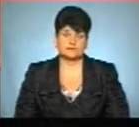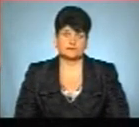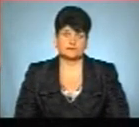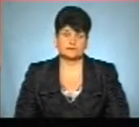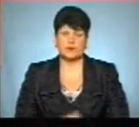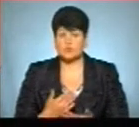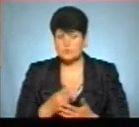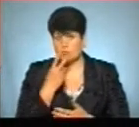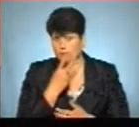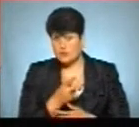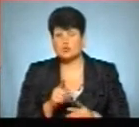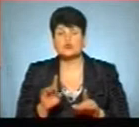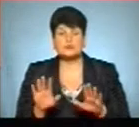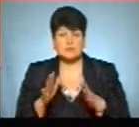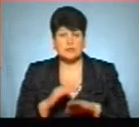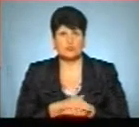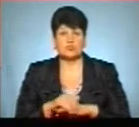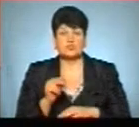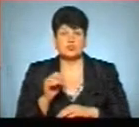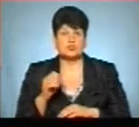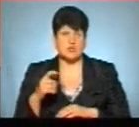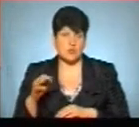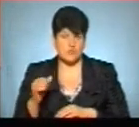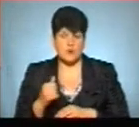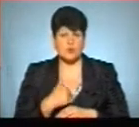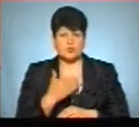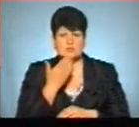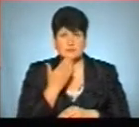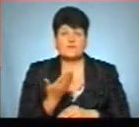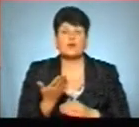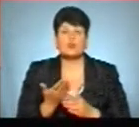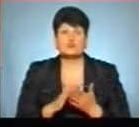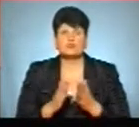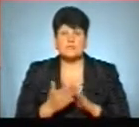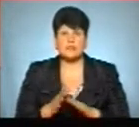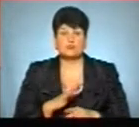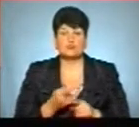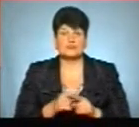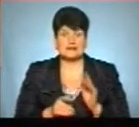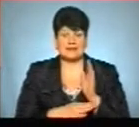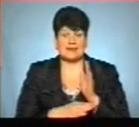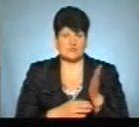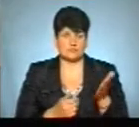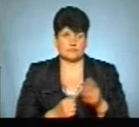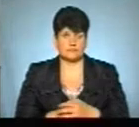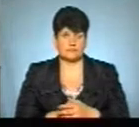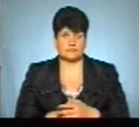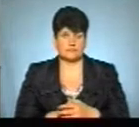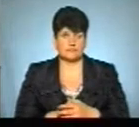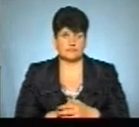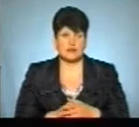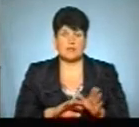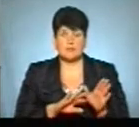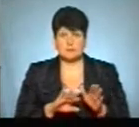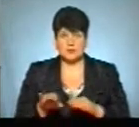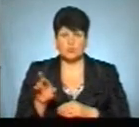Отже, ми побачили, що сталося на вулиці Чехова. Хочу вас запитати, у якому стані було це дерево? Минулу п'ятницю я якраз